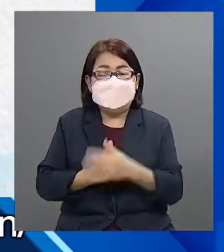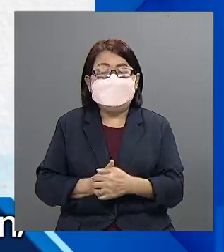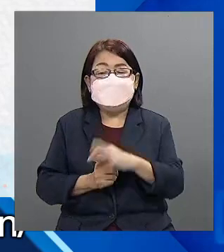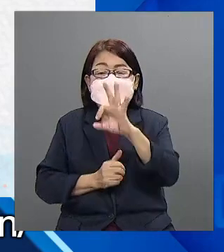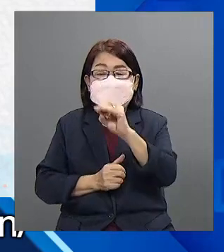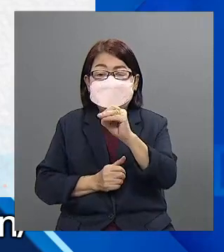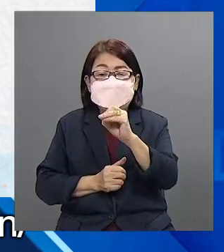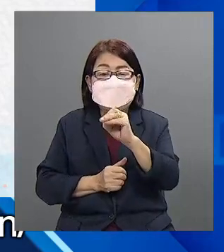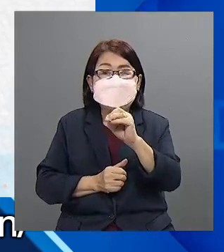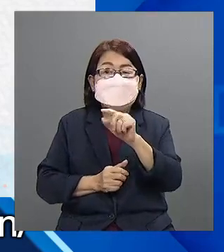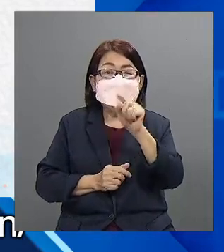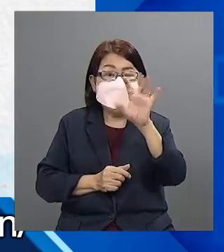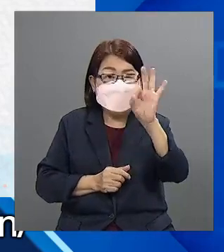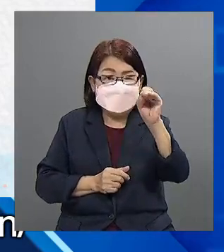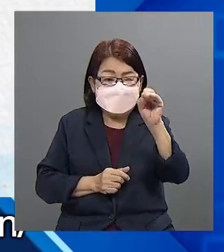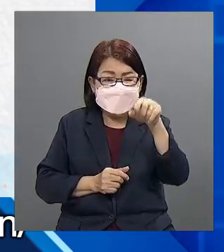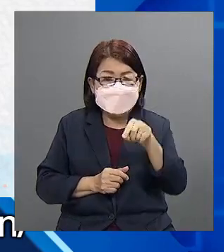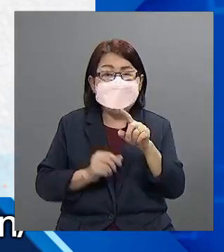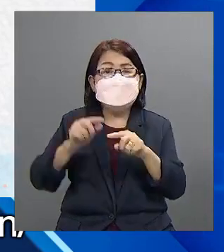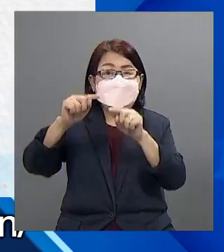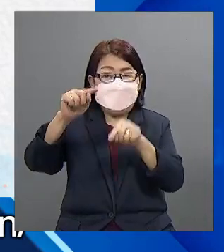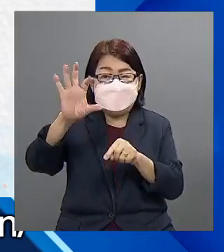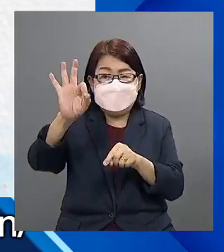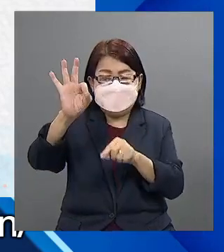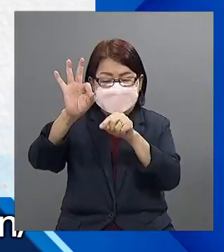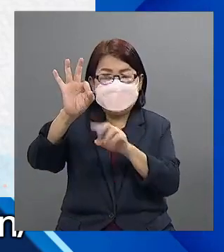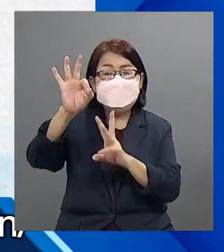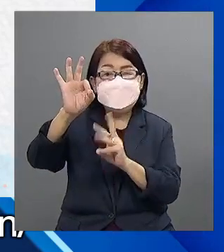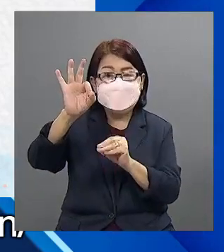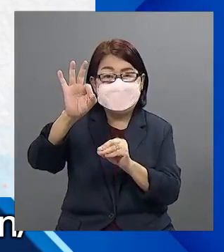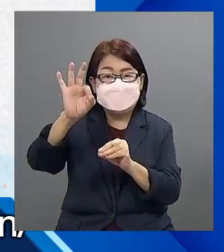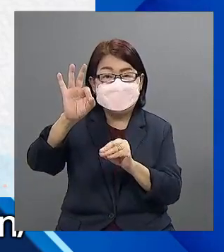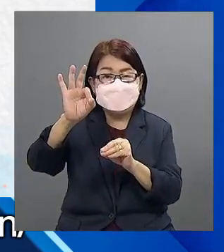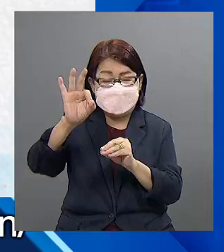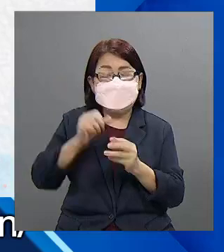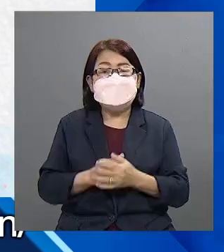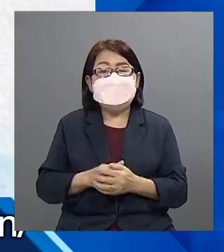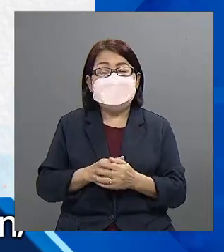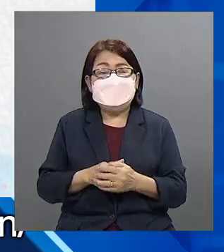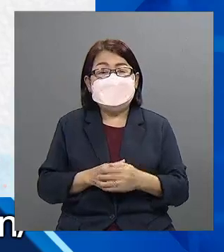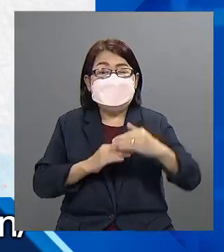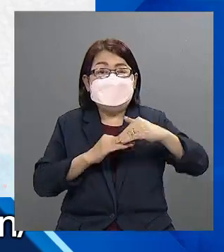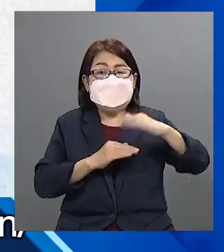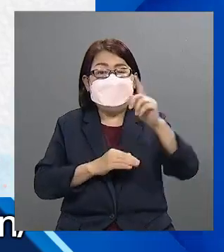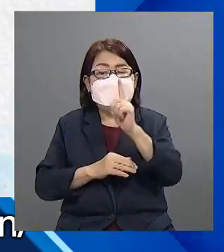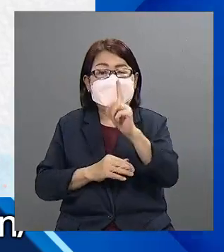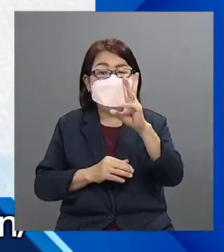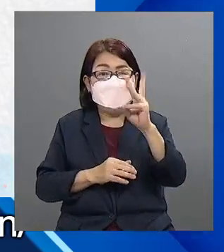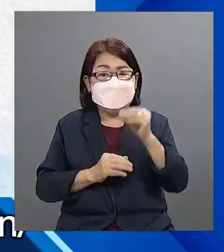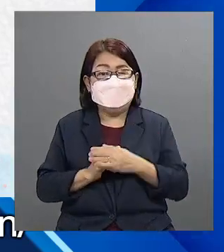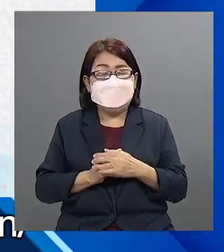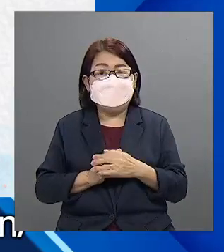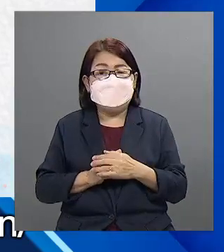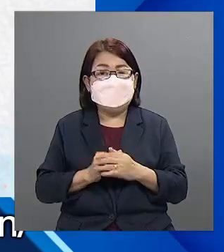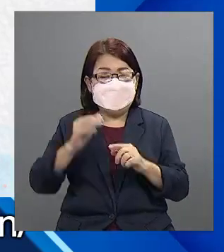าะอันนี้คือถ้าต่ำกว่านี้ก็คือไม่ปลอดภัยถ้าสูงเกิน160 110อย่างเงี้ยอันนี้ก็คือจัดอยู่